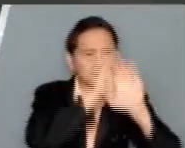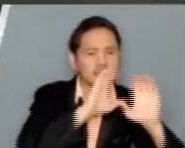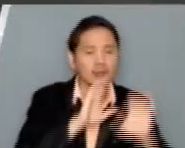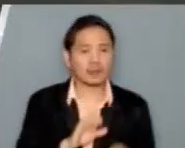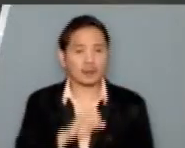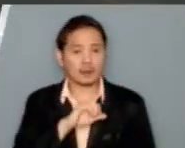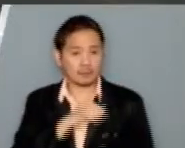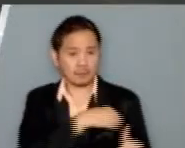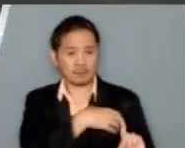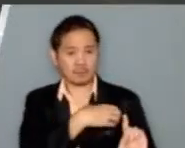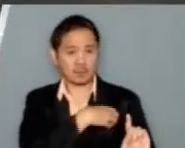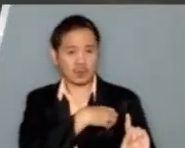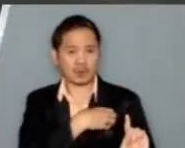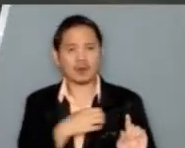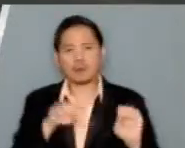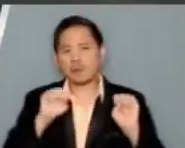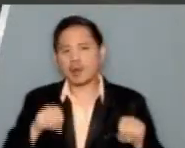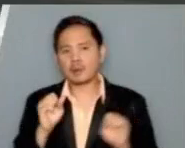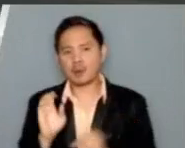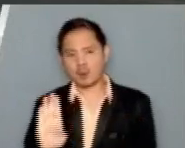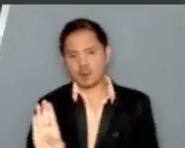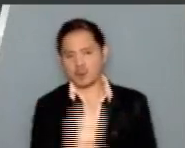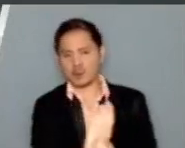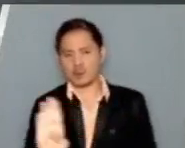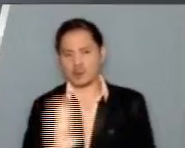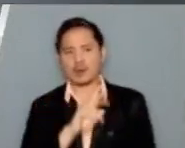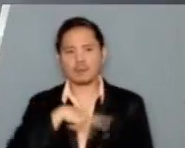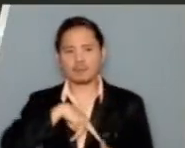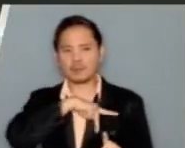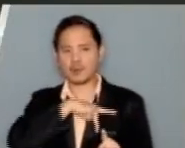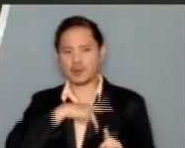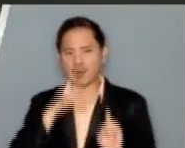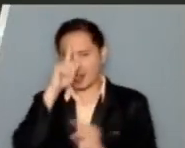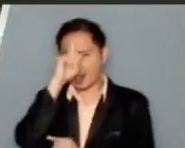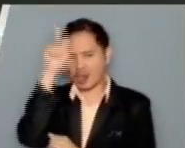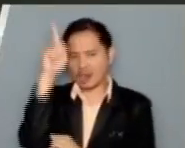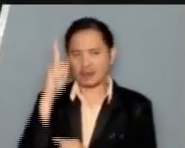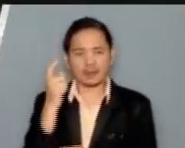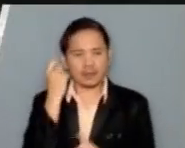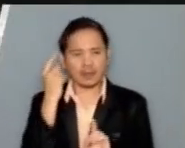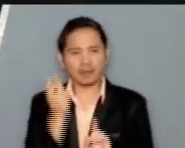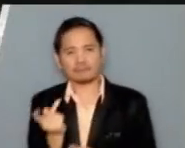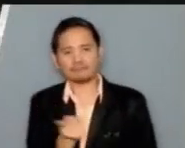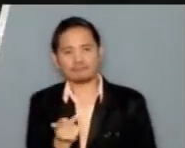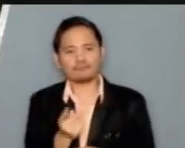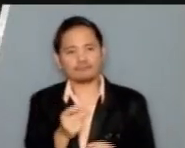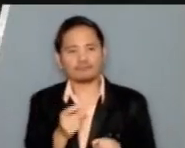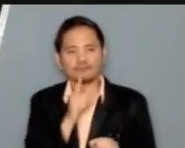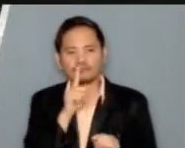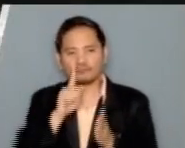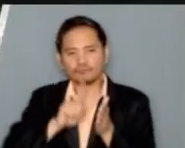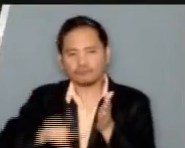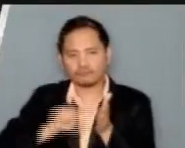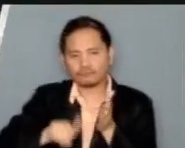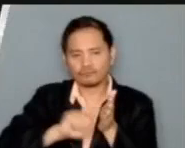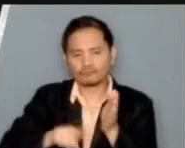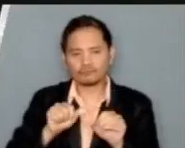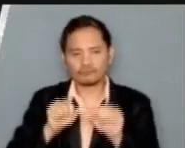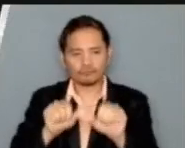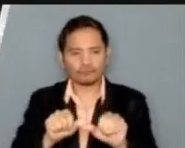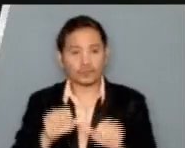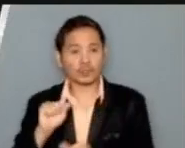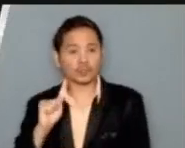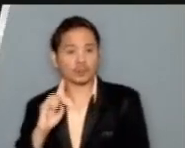Grudge ang motibo sa krimen ngunit patuloy pa nila itong iniimbestigahan sa imbestigasyon na ginawa ng sook dalawang bala ng caliber